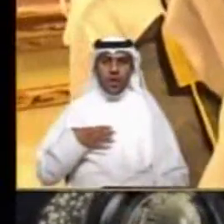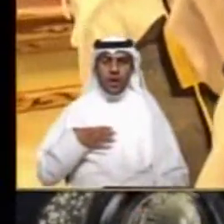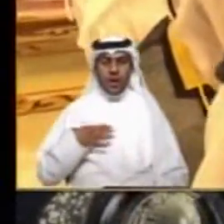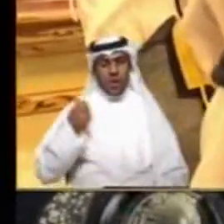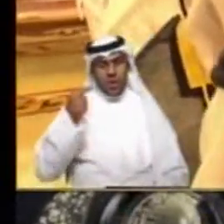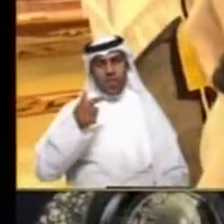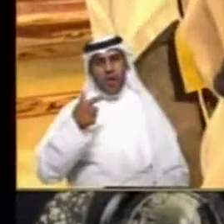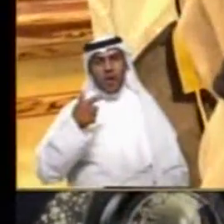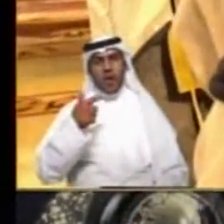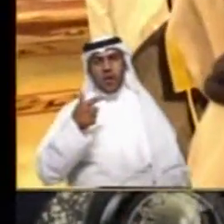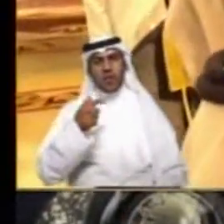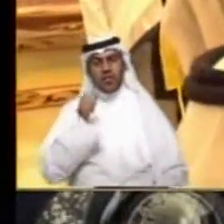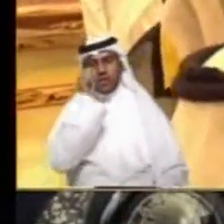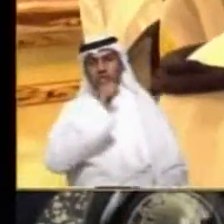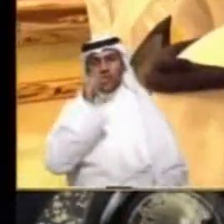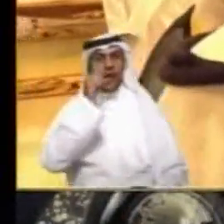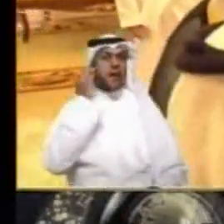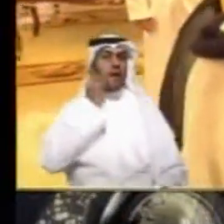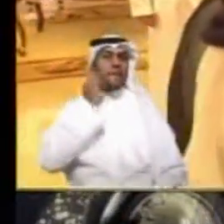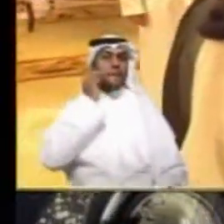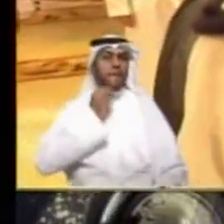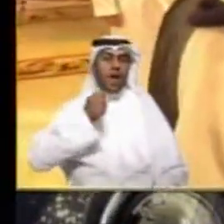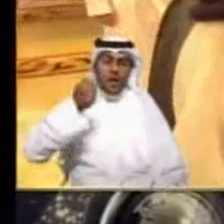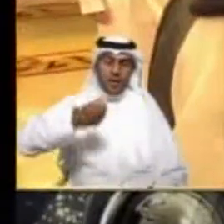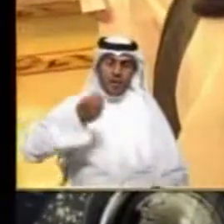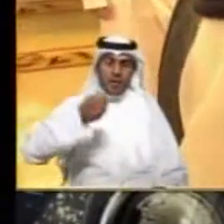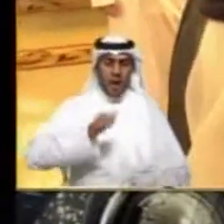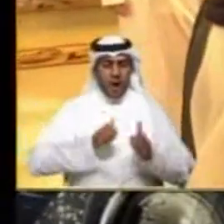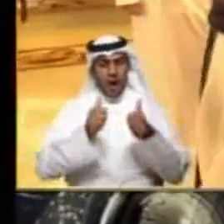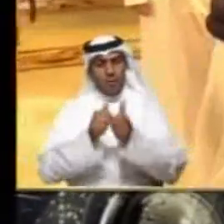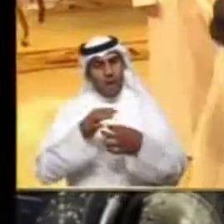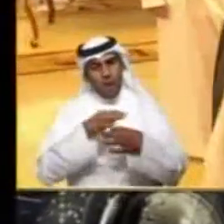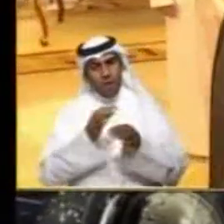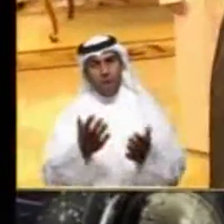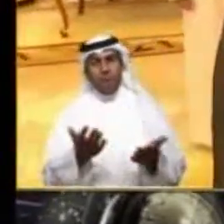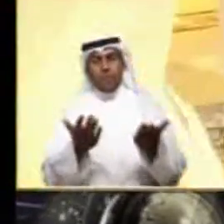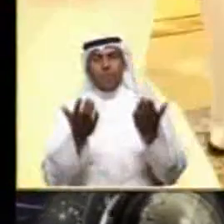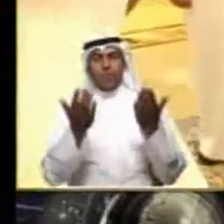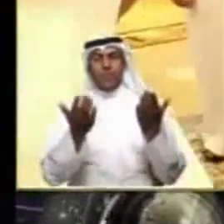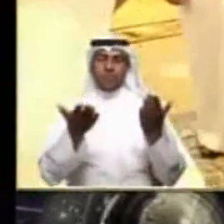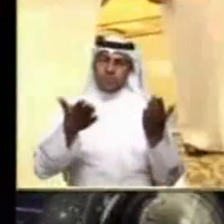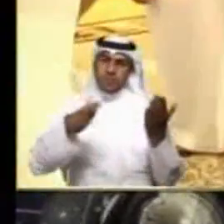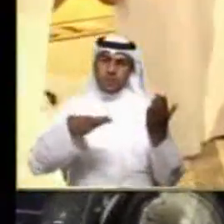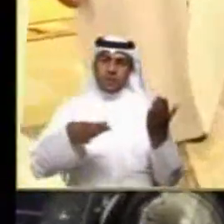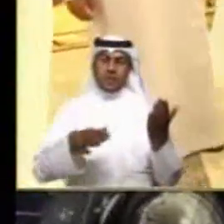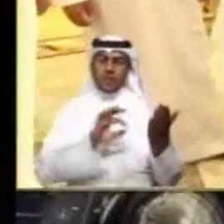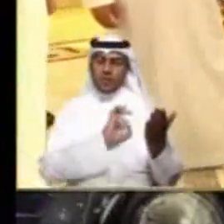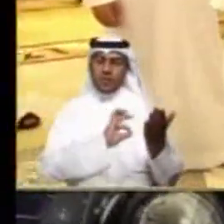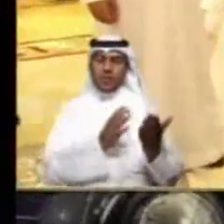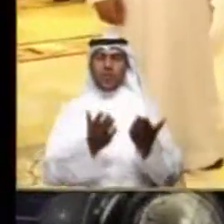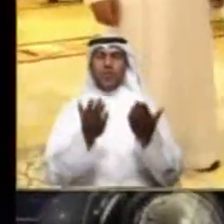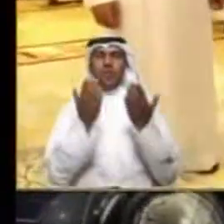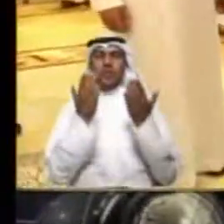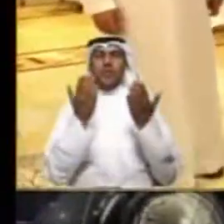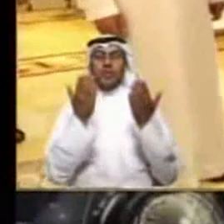ولي العهد نائب حاكم الشارقة، وإلى أسرة القاسم الكرام بوفاة المغفور له بإذن الله